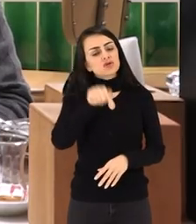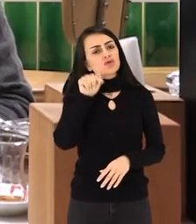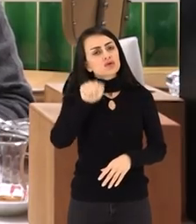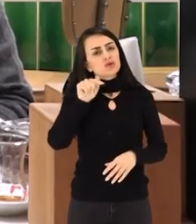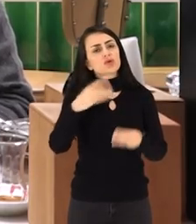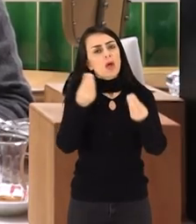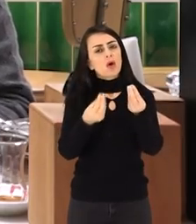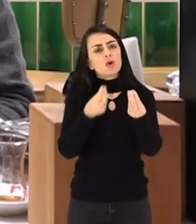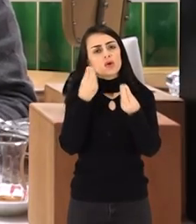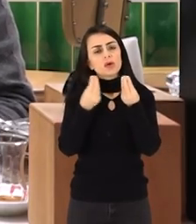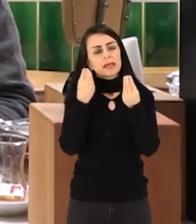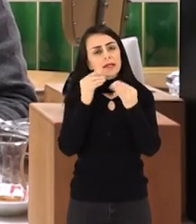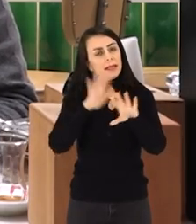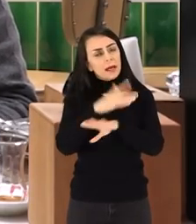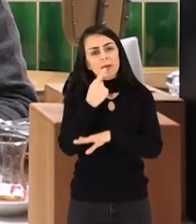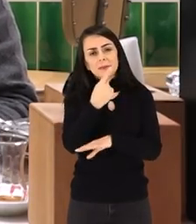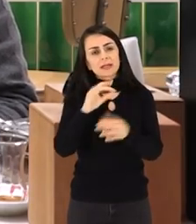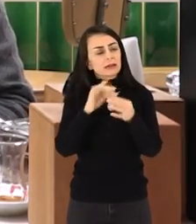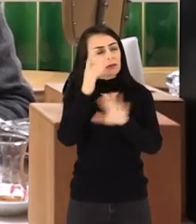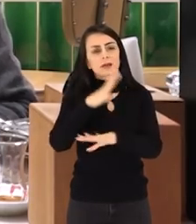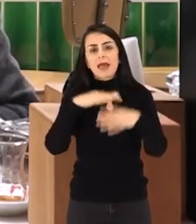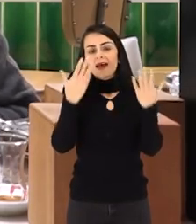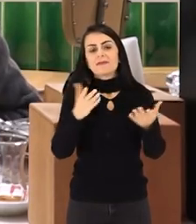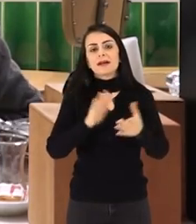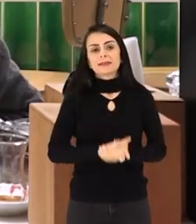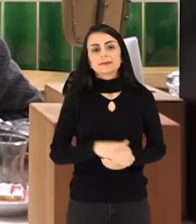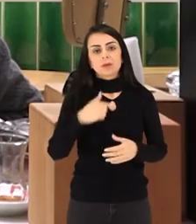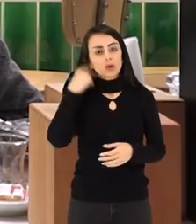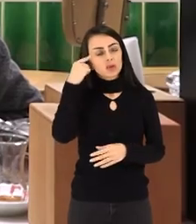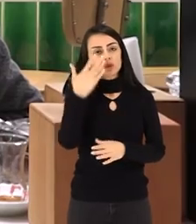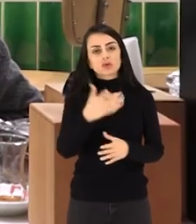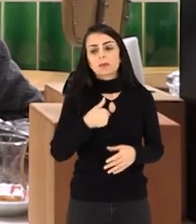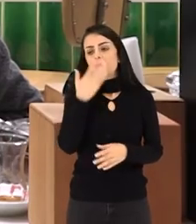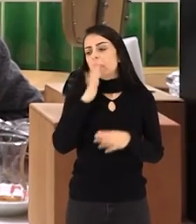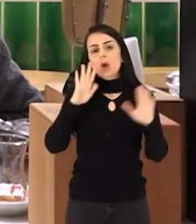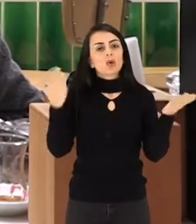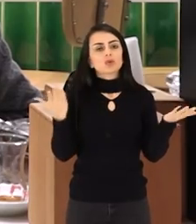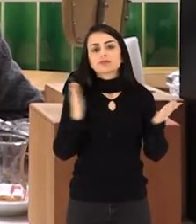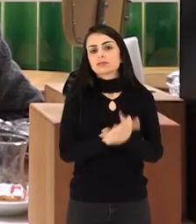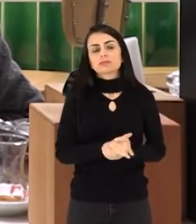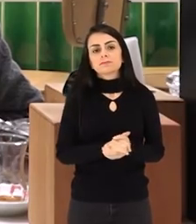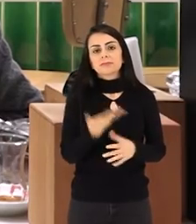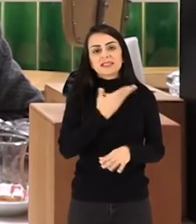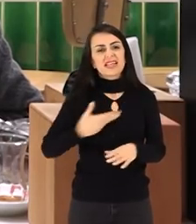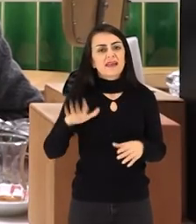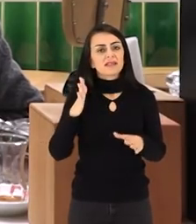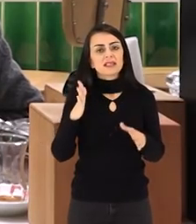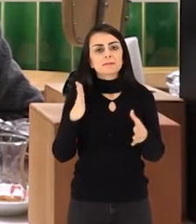şunu yaparım dediğin bir şey mutlaka vardır yani. Bir de onun da nasıl olduğunu şöyle düşün. Yani ben de yok ya galiba öyle bir